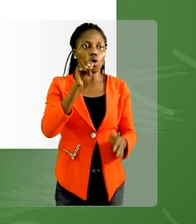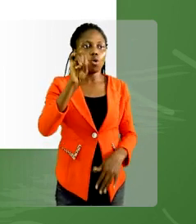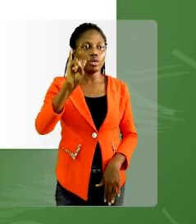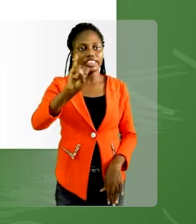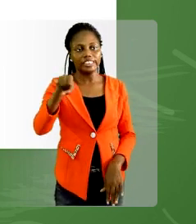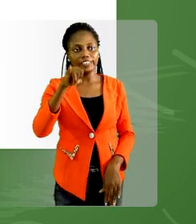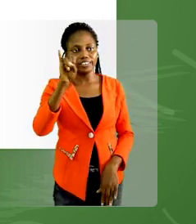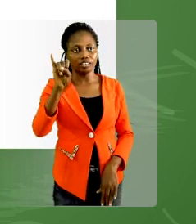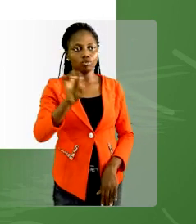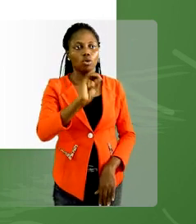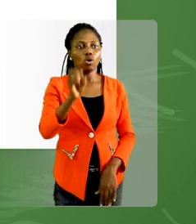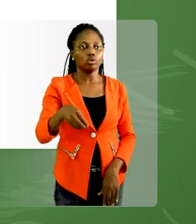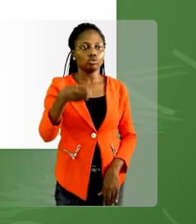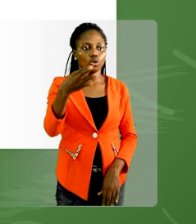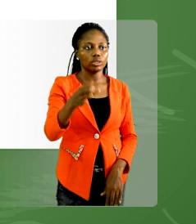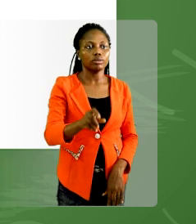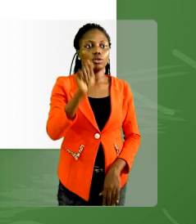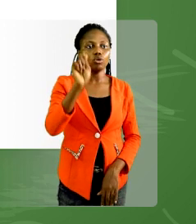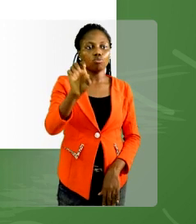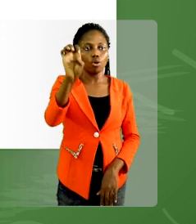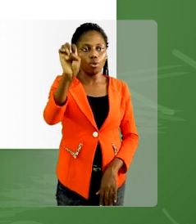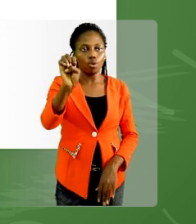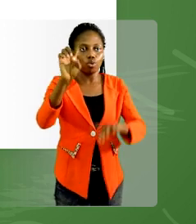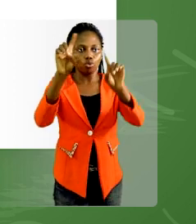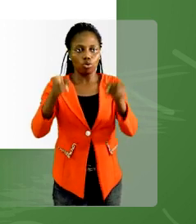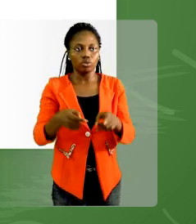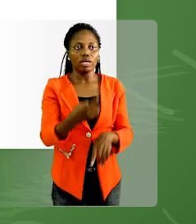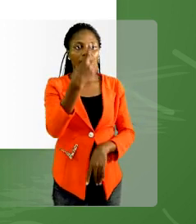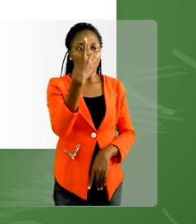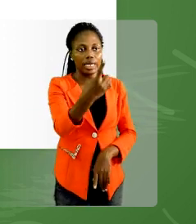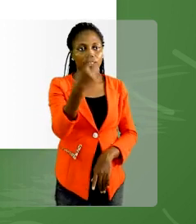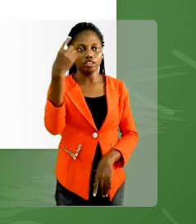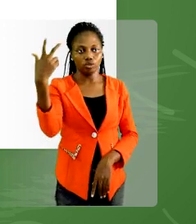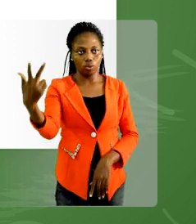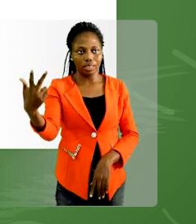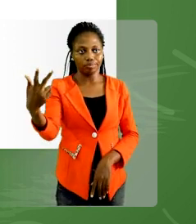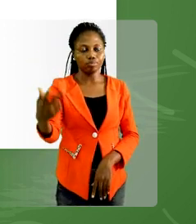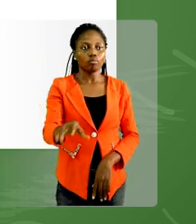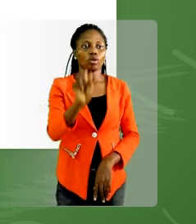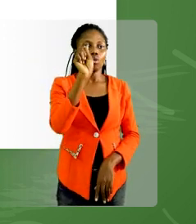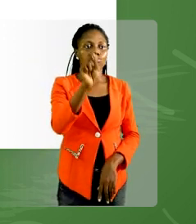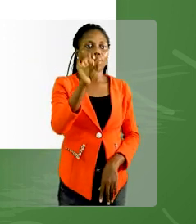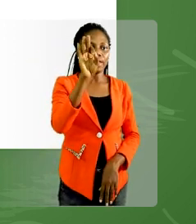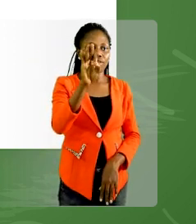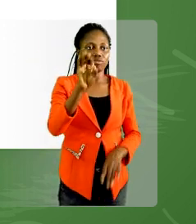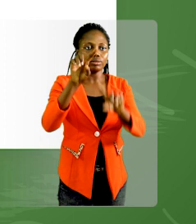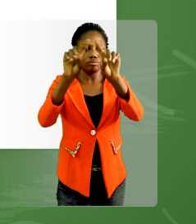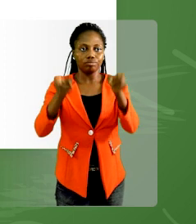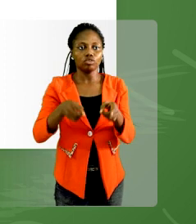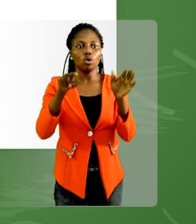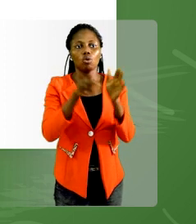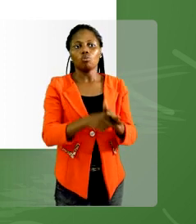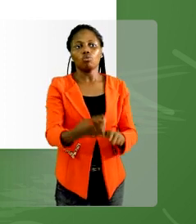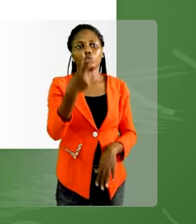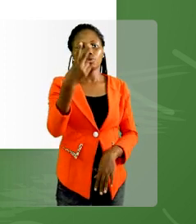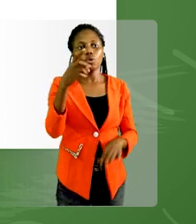OIJ, on donne le point E de coordonnées 1, 3, le point F de coordonnées